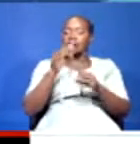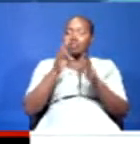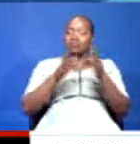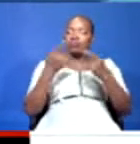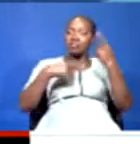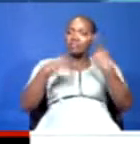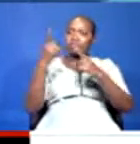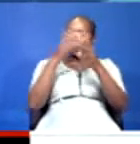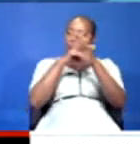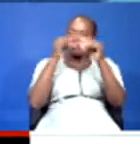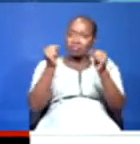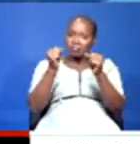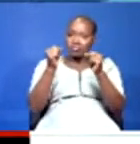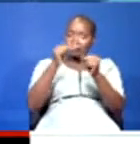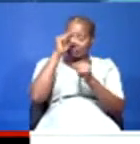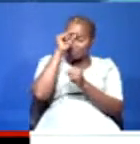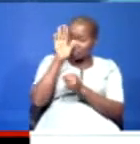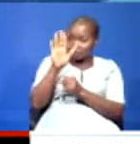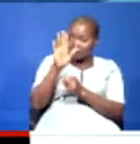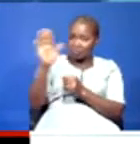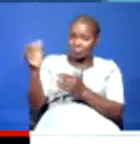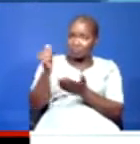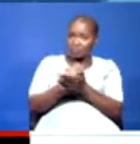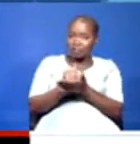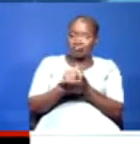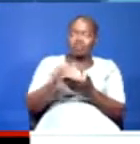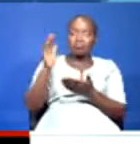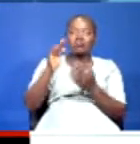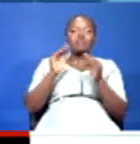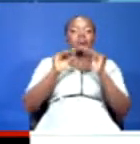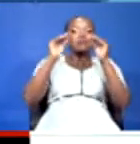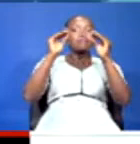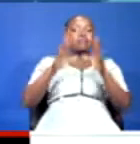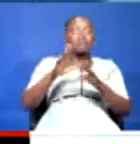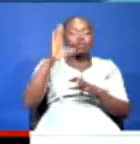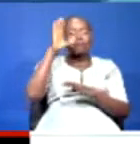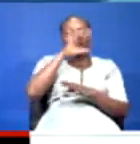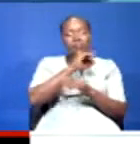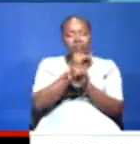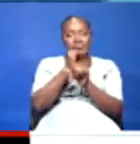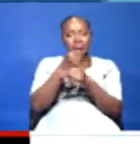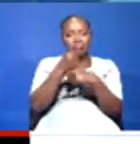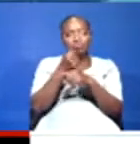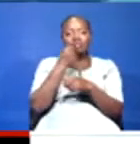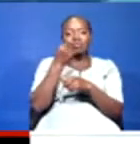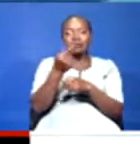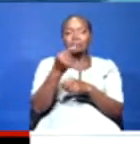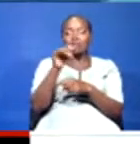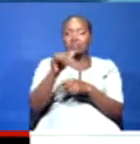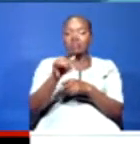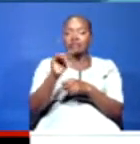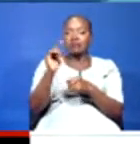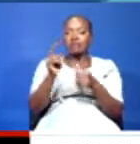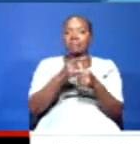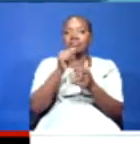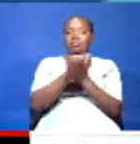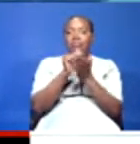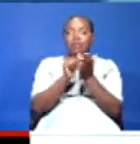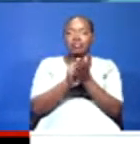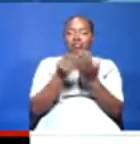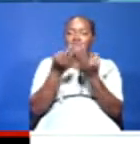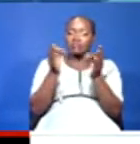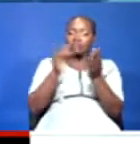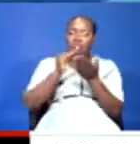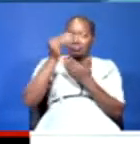rais, serikali yake itaajiri walimu zaidi ambao wamekosa ajira ili kuhakikisha kwamba mojawapo ya ajenda yake ya kutoa elimu bila